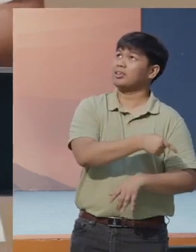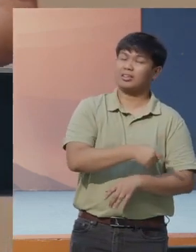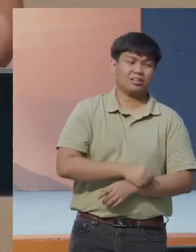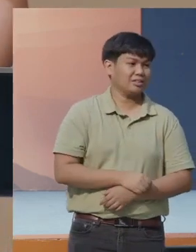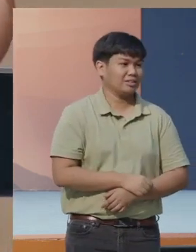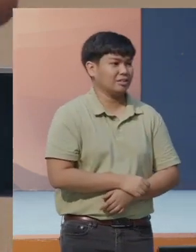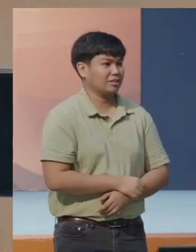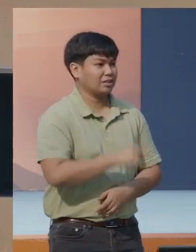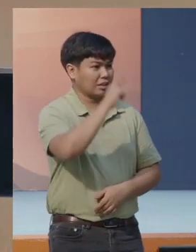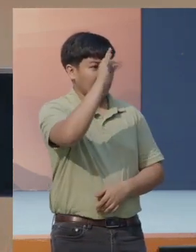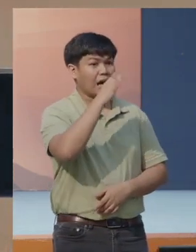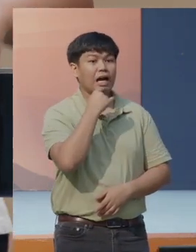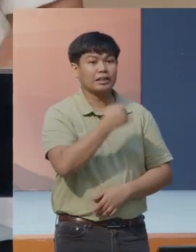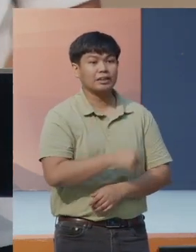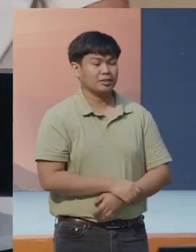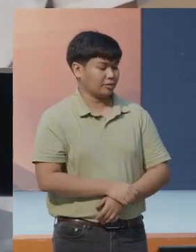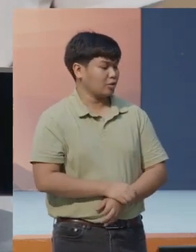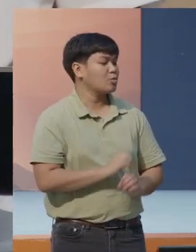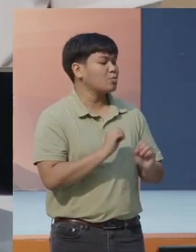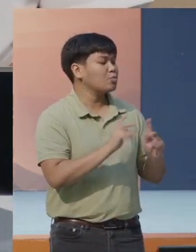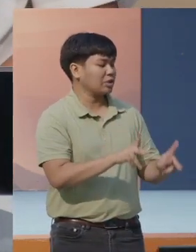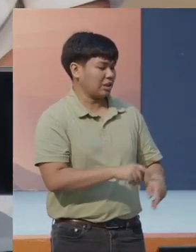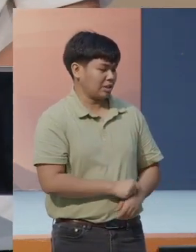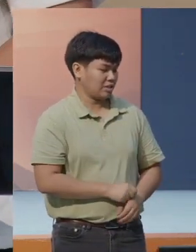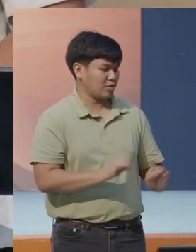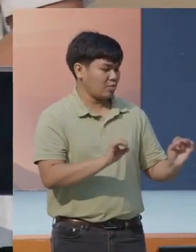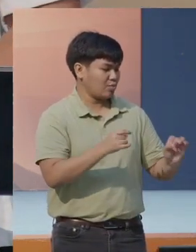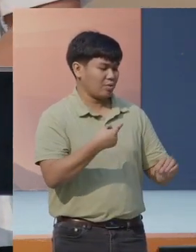say, not guilty.